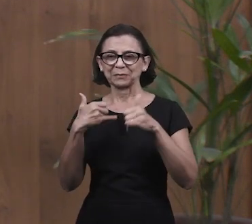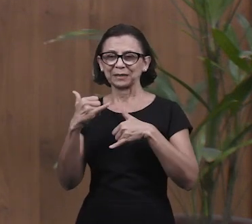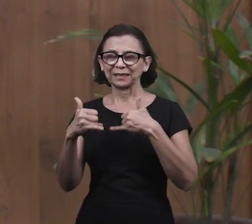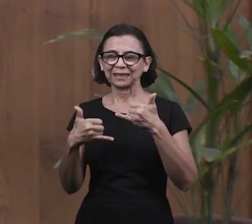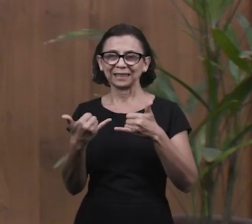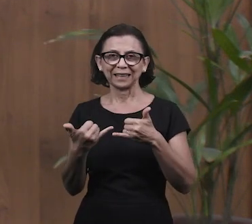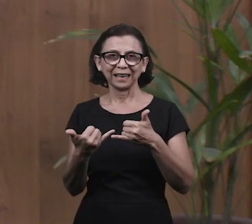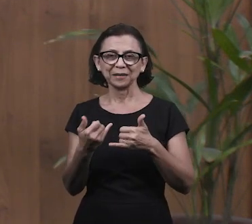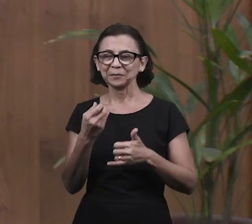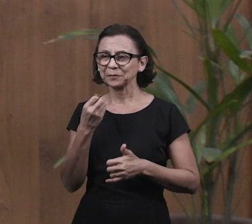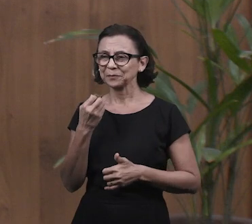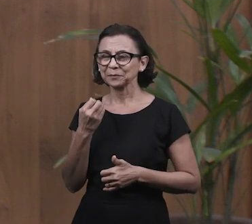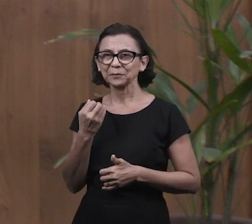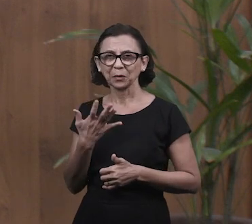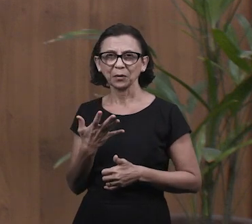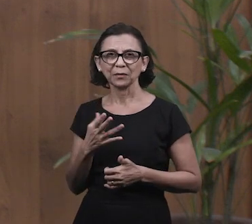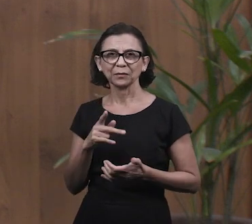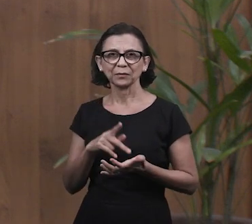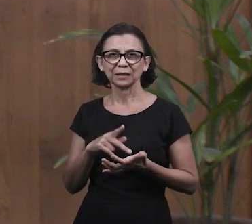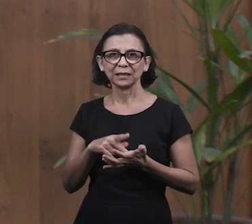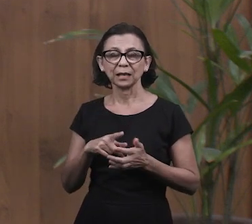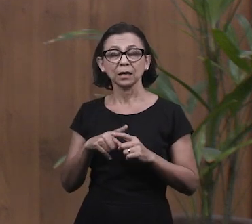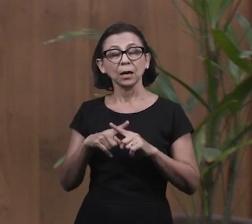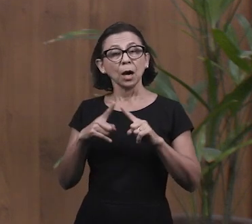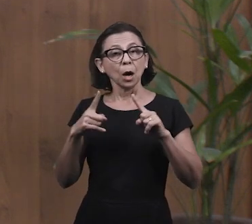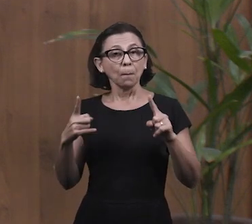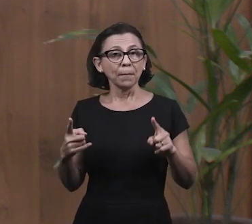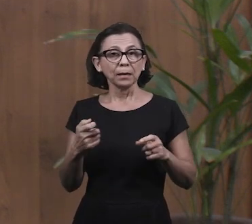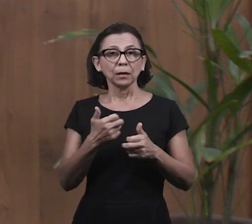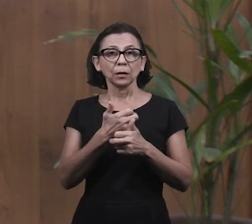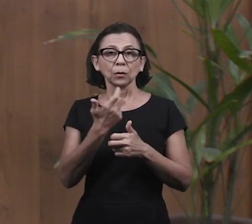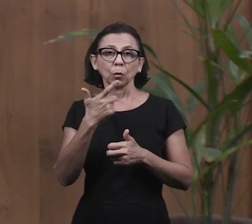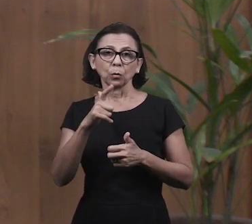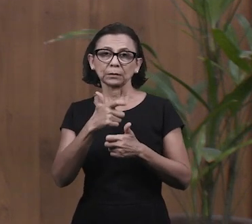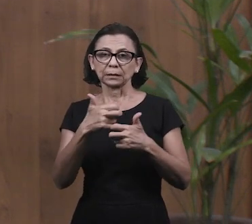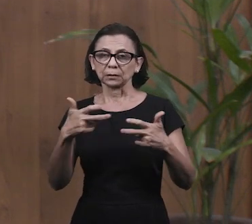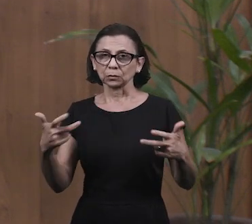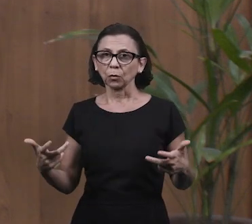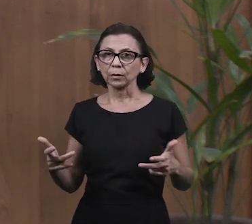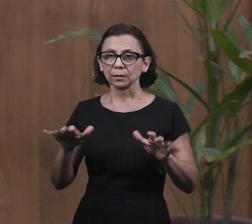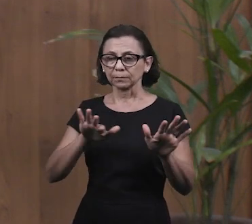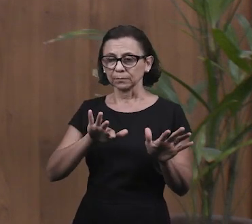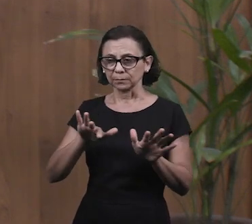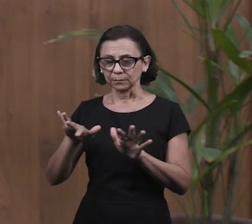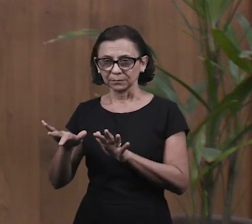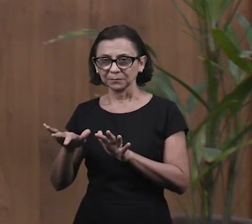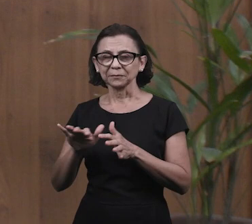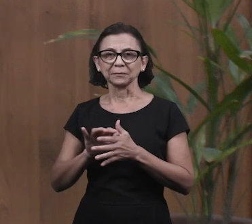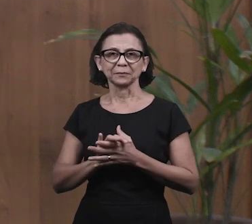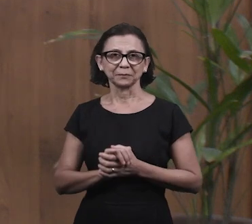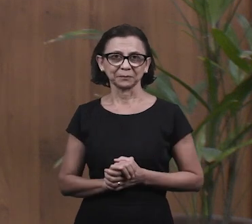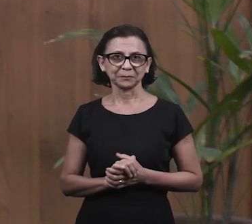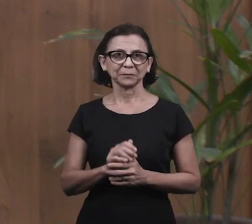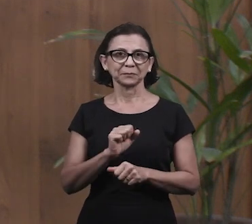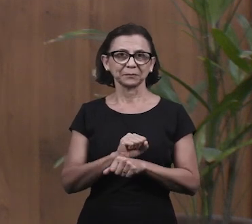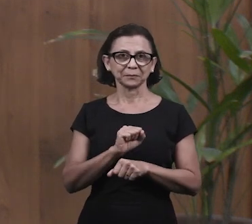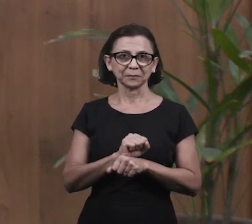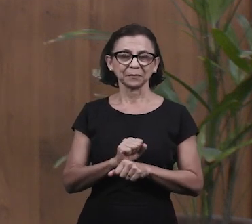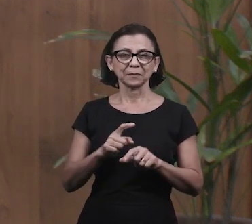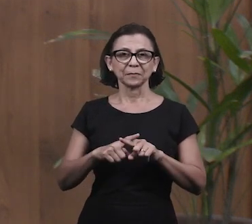Jouer avec nos enfants, c'est une distraction qui nous empêche de faire un travail important.